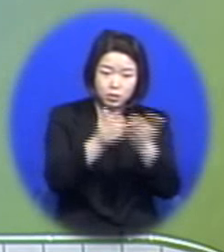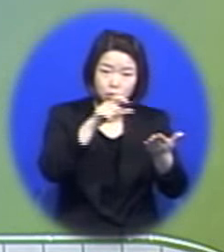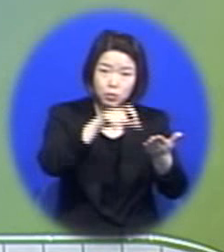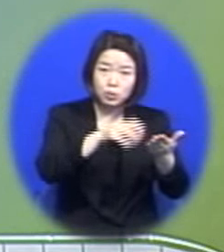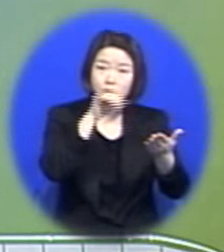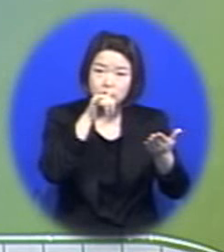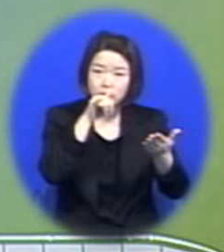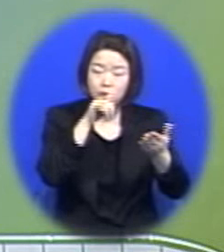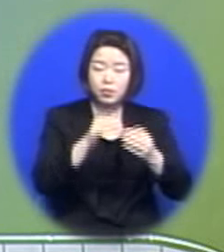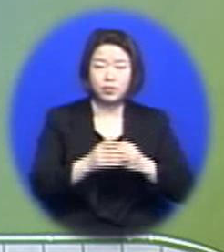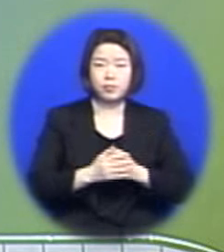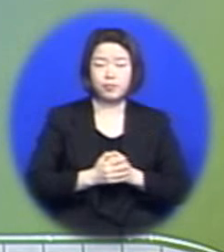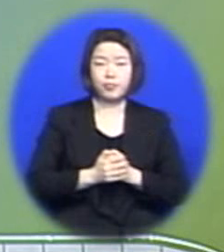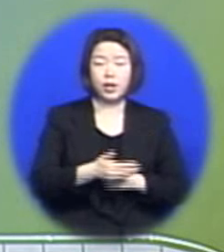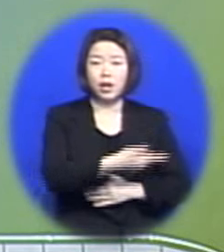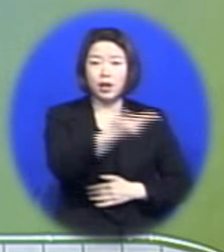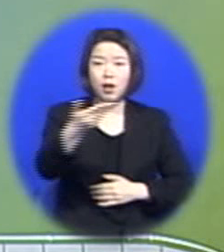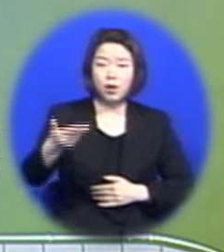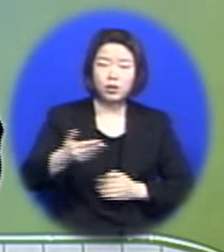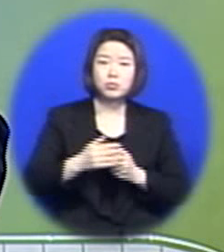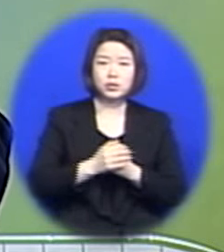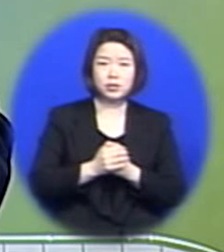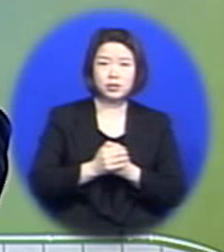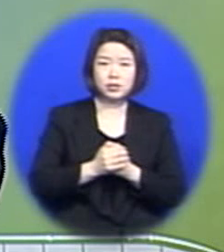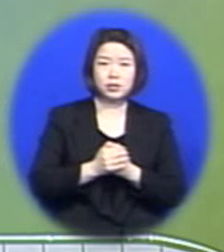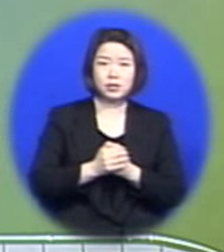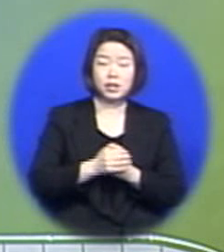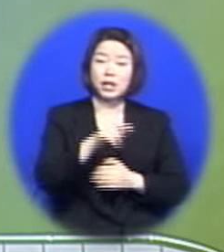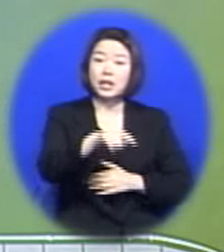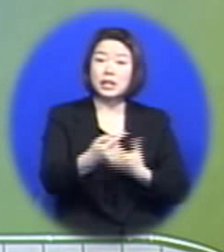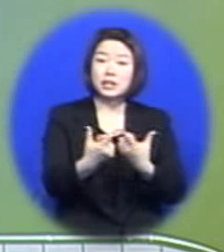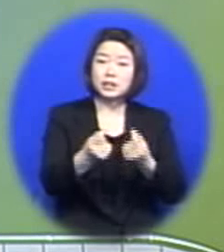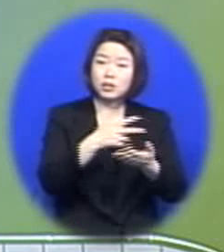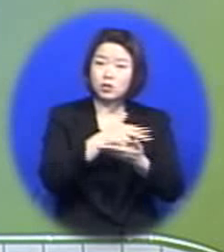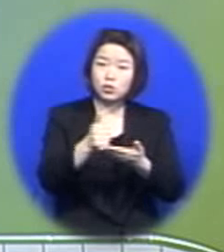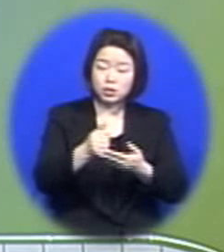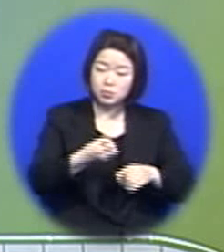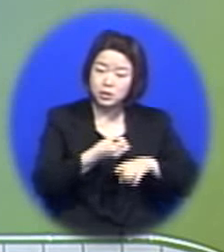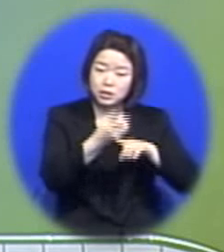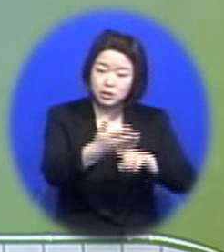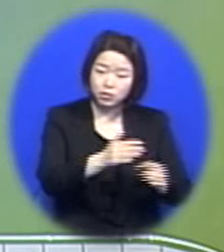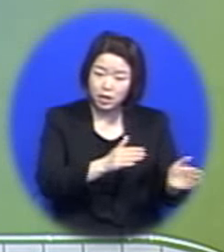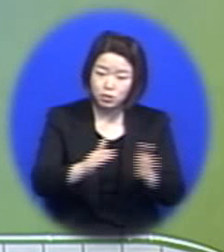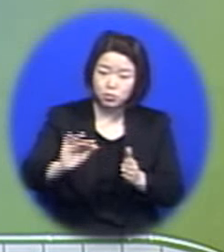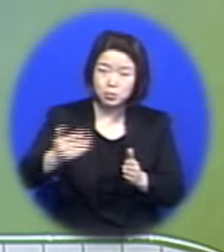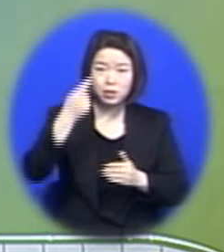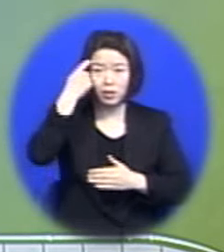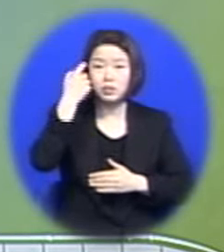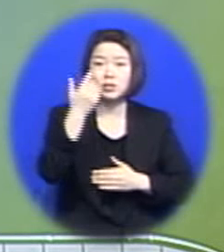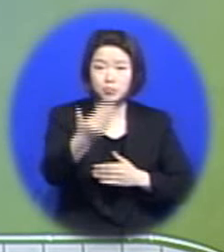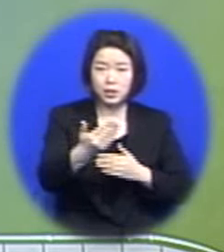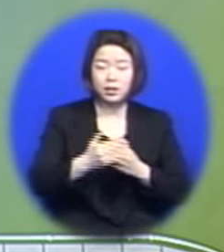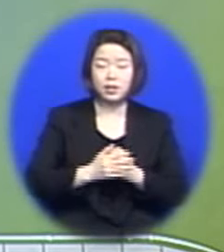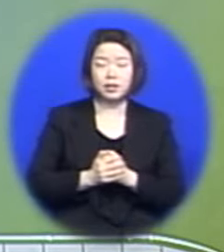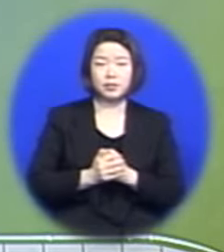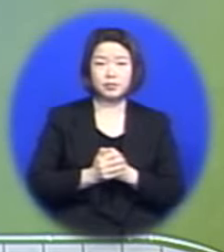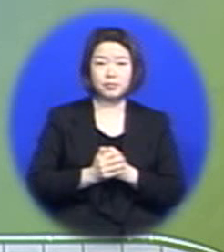있으니까. 여러분은 그런 주님을 전할 준비가 되셨습니까?